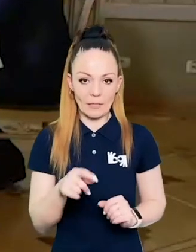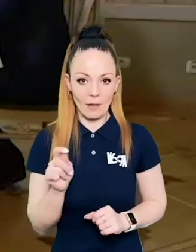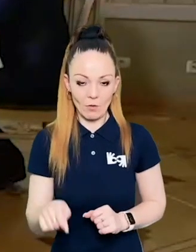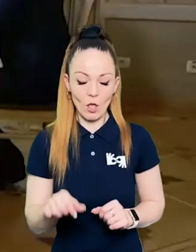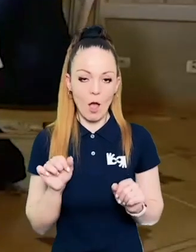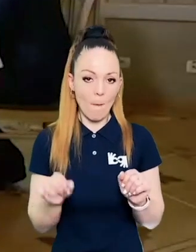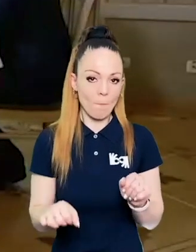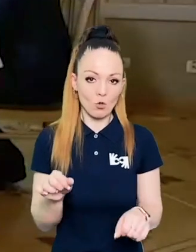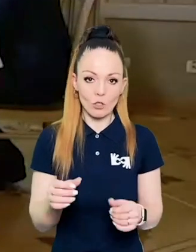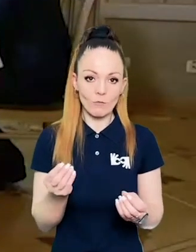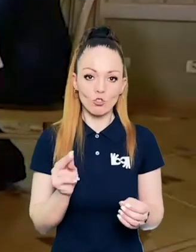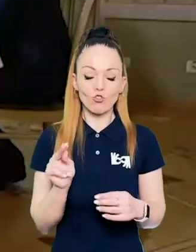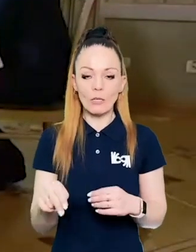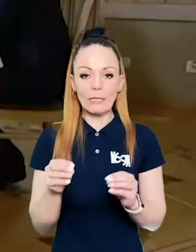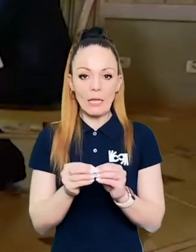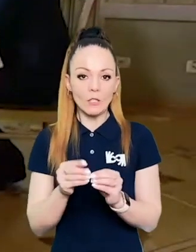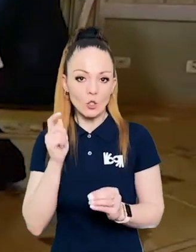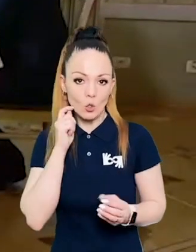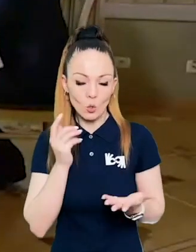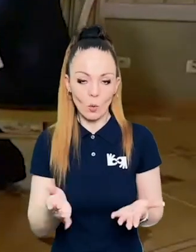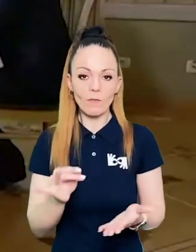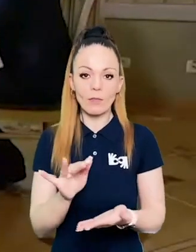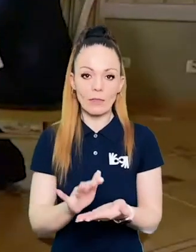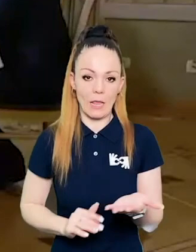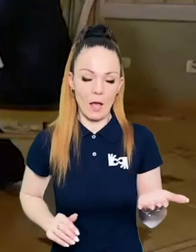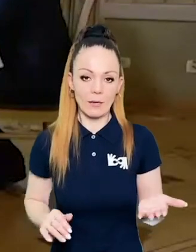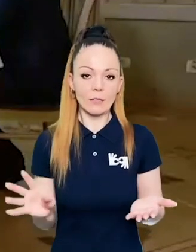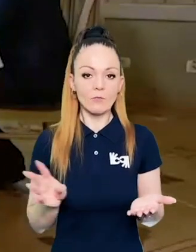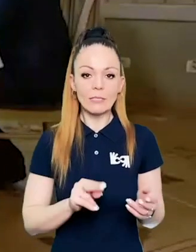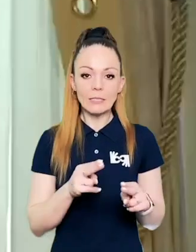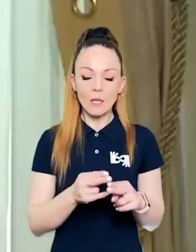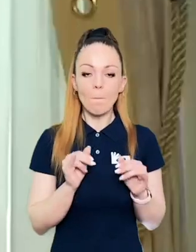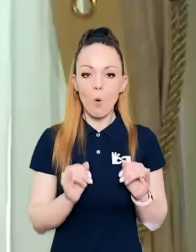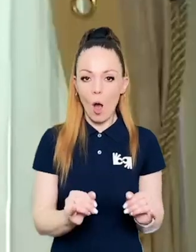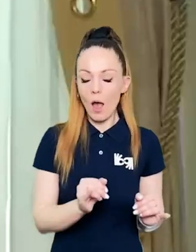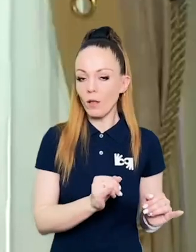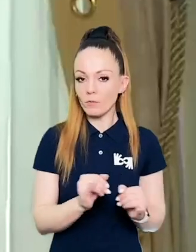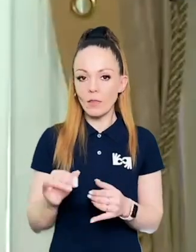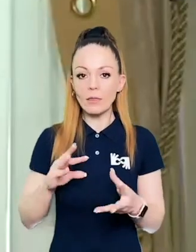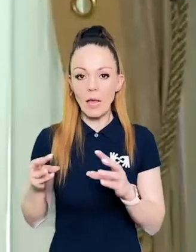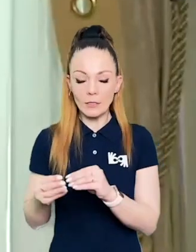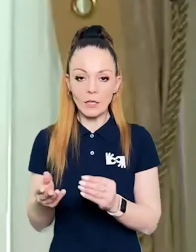війни, а можливо і через 10 років і далі. Всі ці